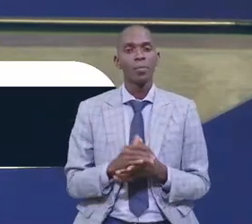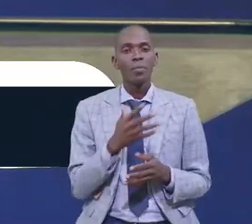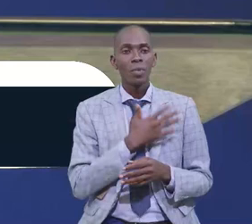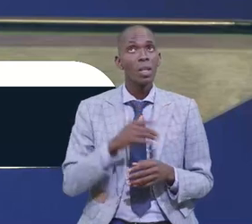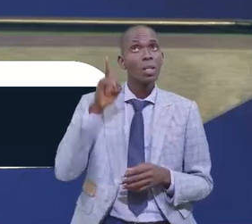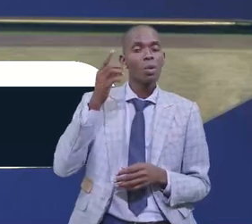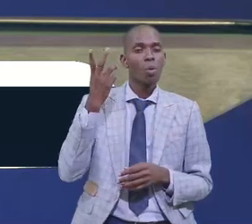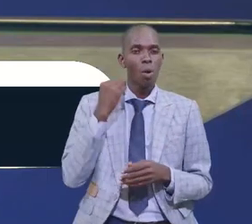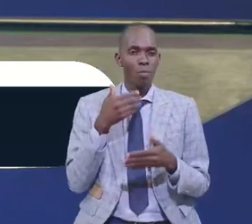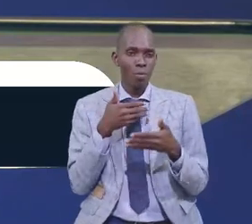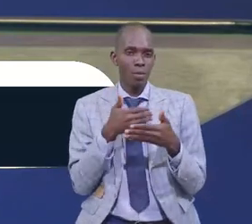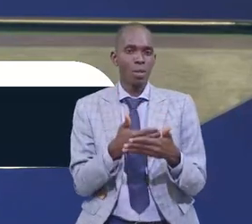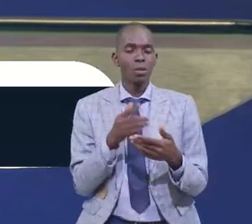lui.